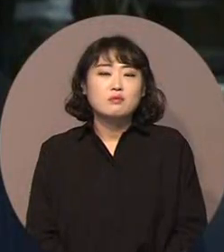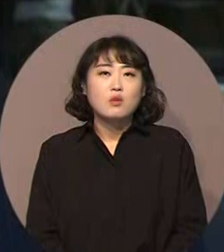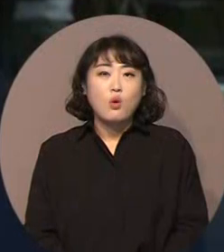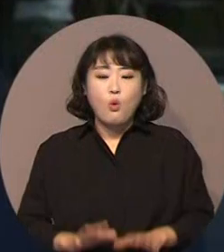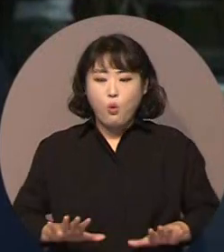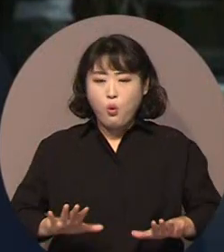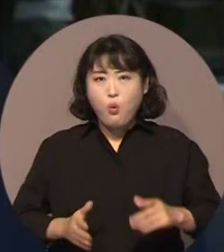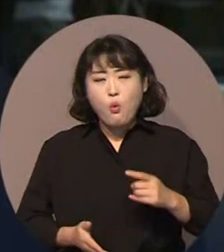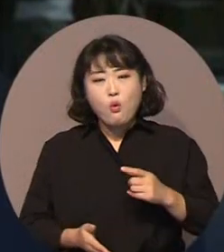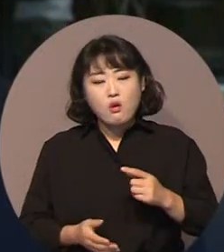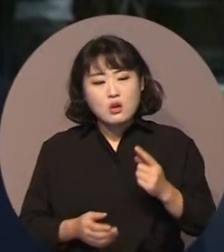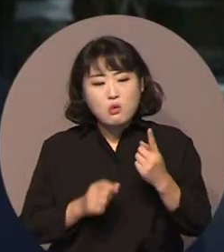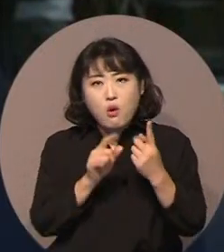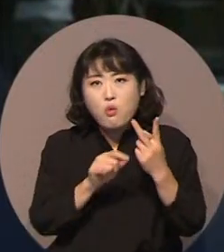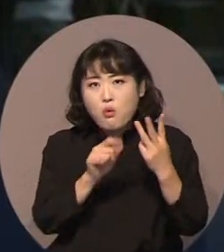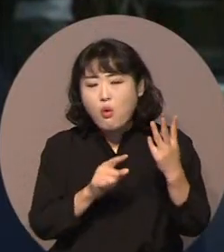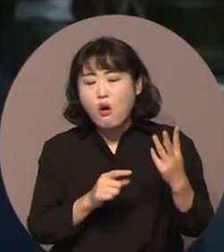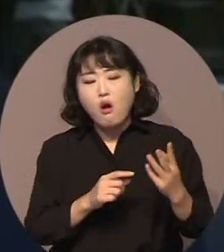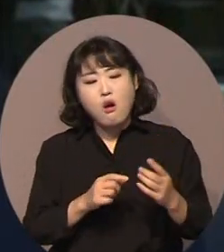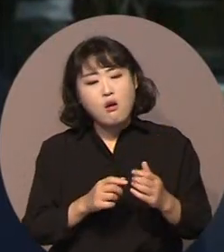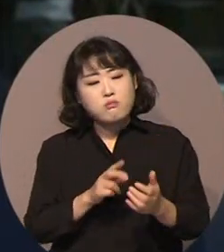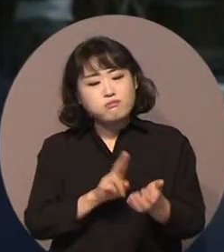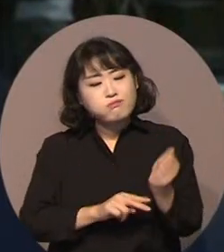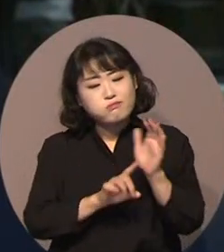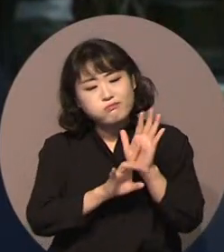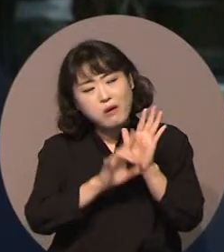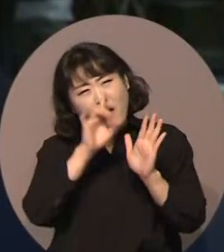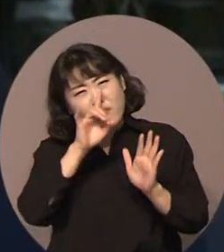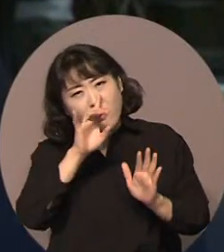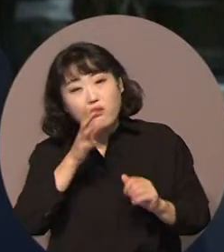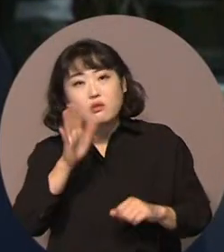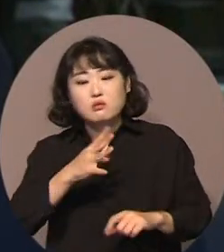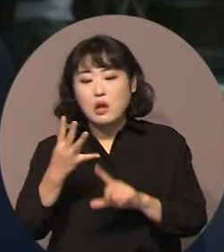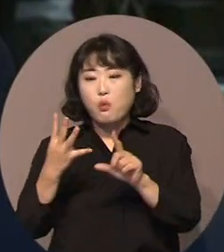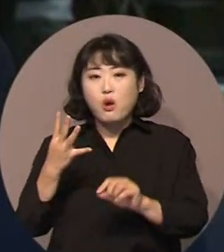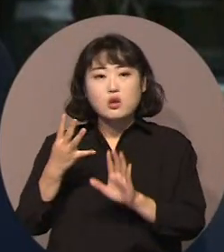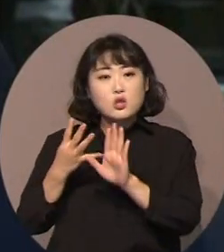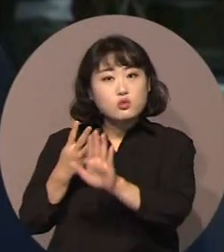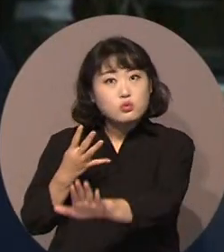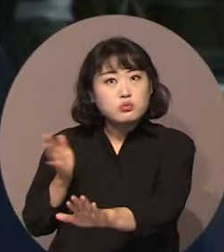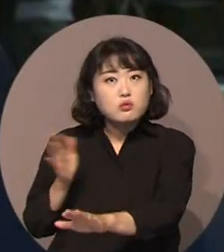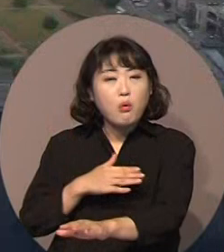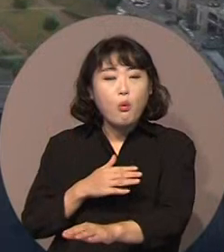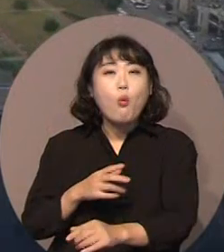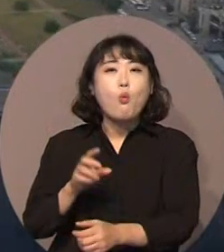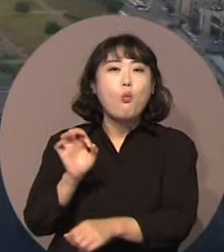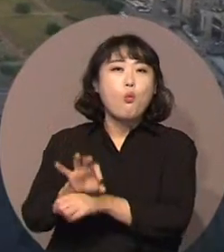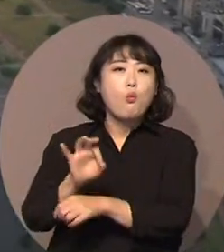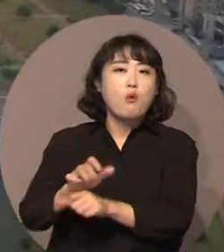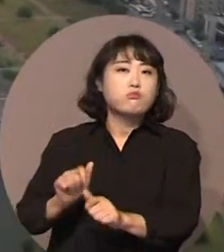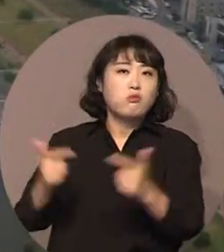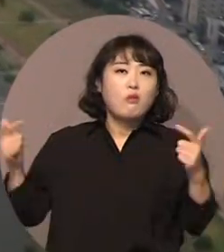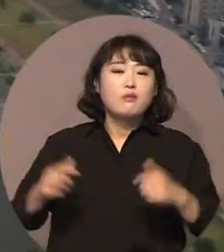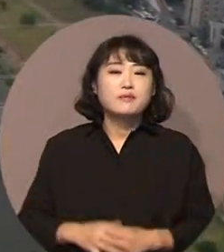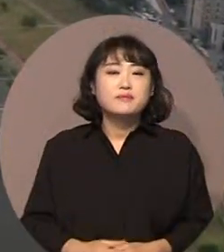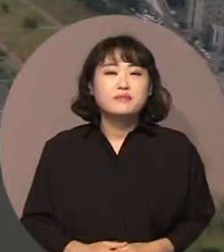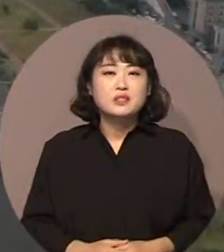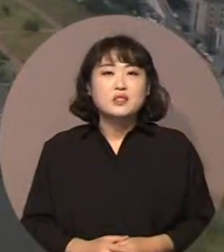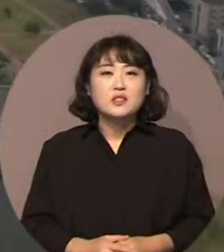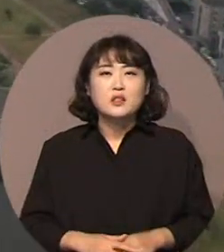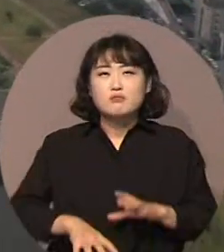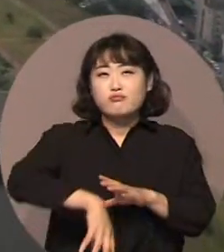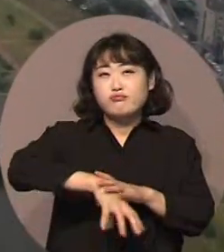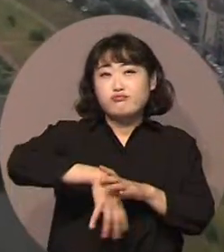좀 미진했었는데 4월 달 들어서면서부터 급격히 좀 양이 많이 늘어난 상황입니다. 청약 열기에